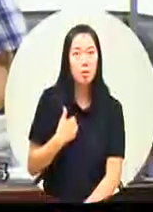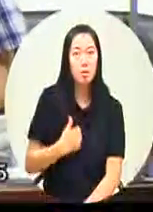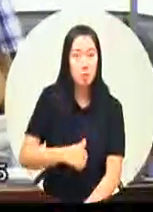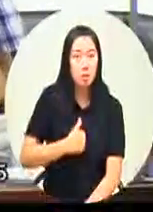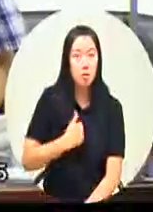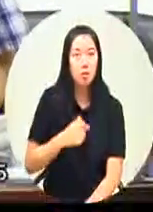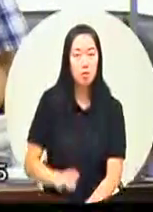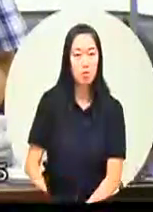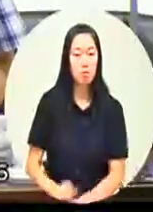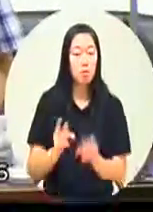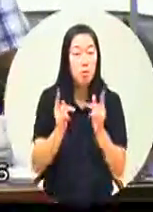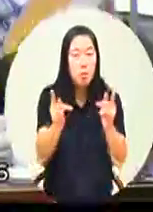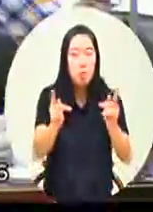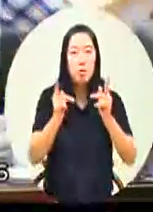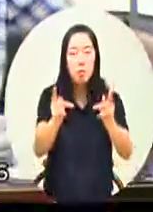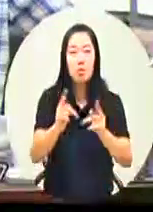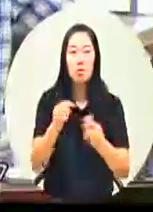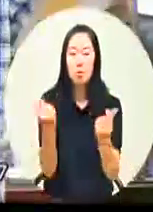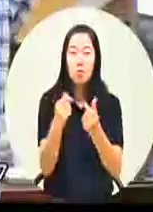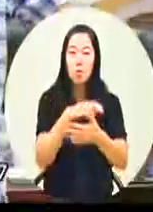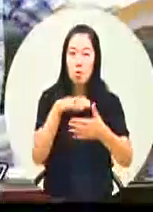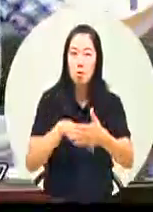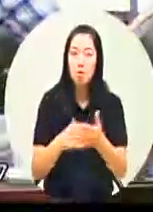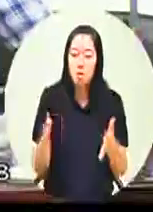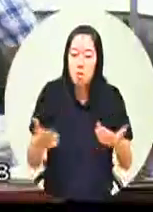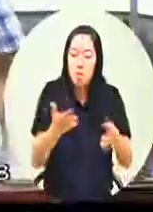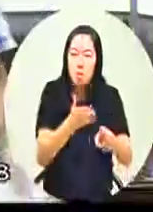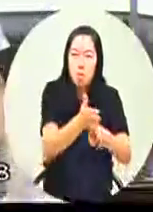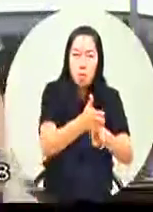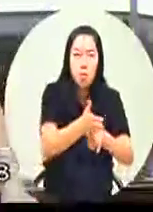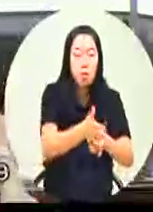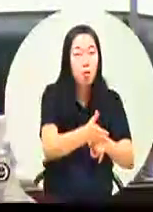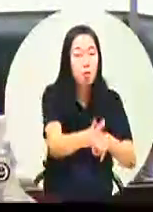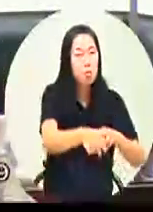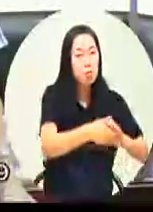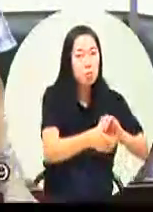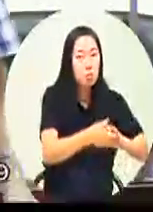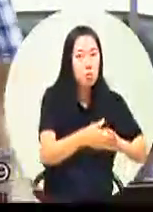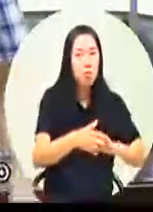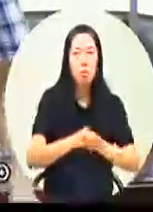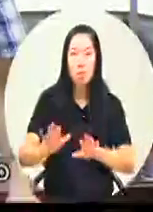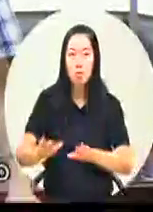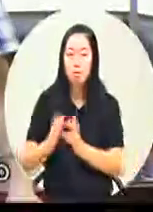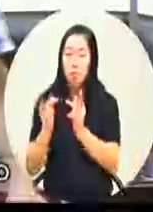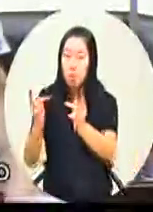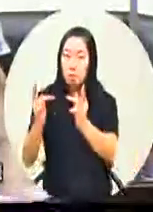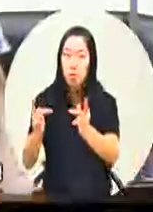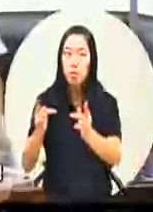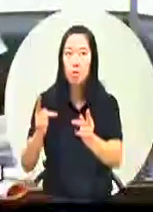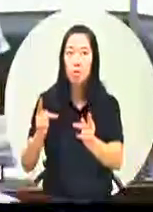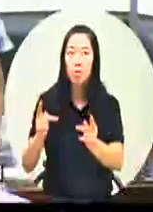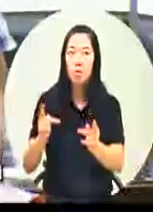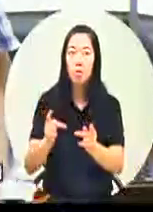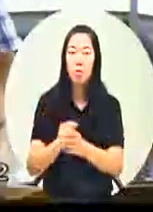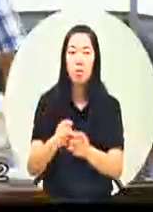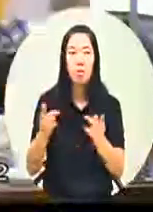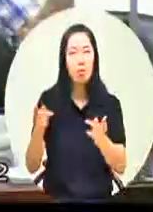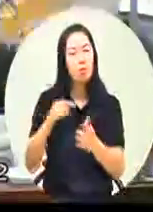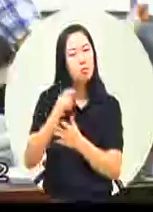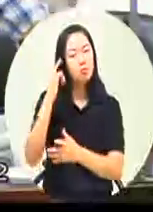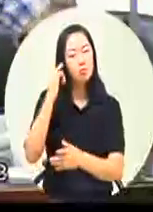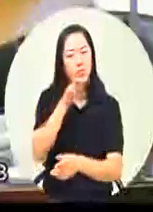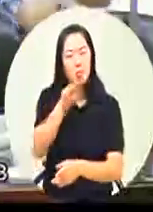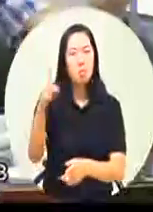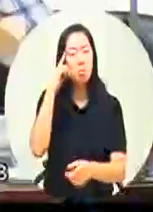们捷运。包括轻轨以后都不理想，现在的捷运 MRT 都不理想